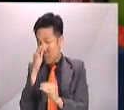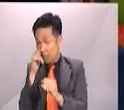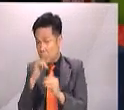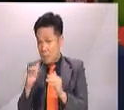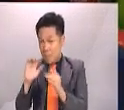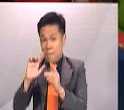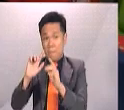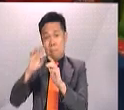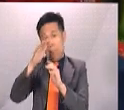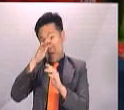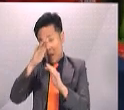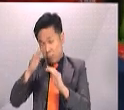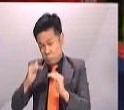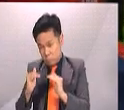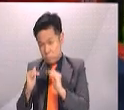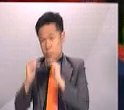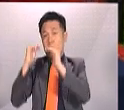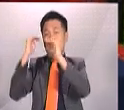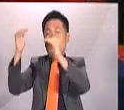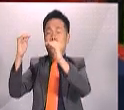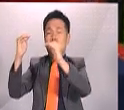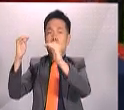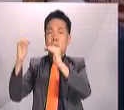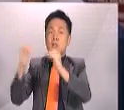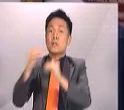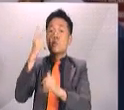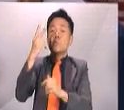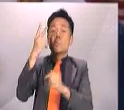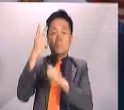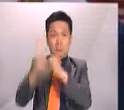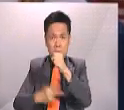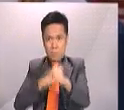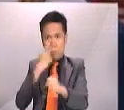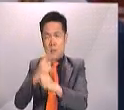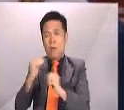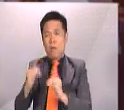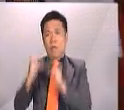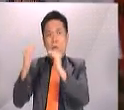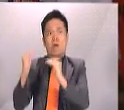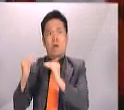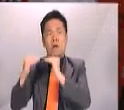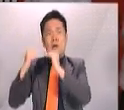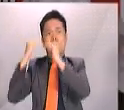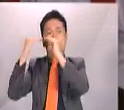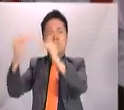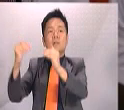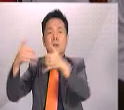pasukan itu naik ke pentas Liga Super dalam tempoh 2 musim daripada saingan Piala